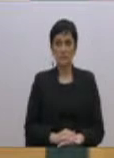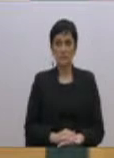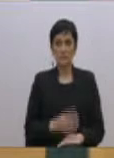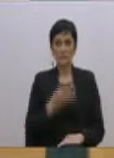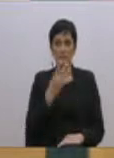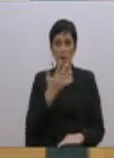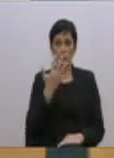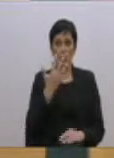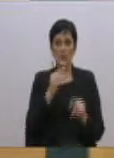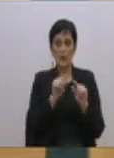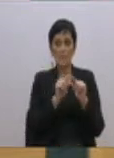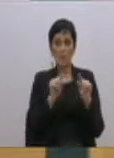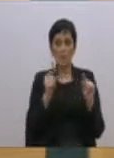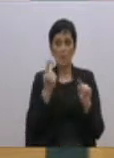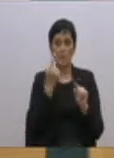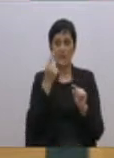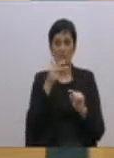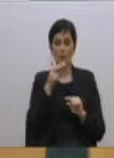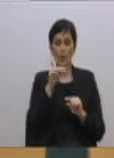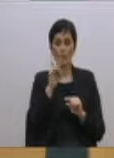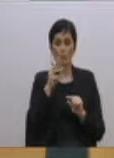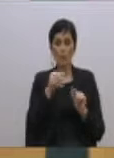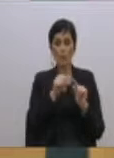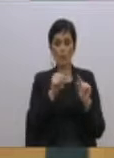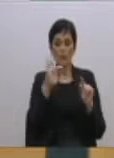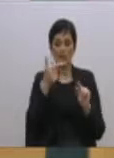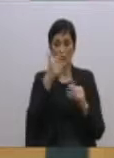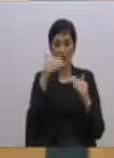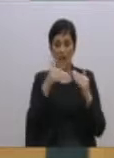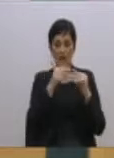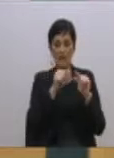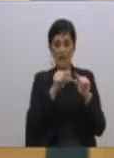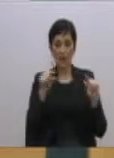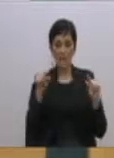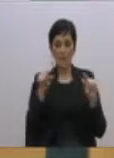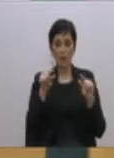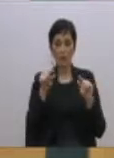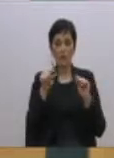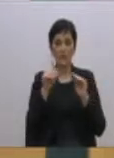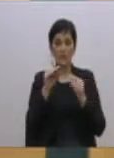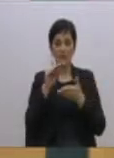Ormazdamehutan uhlis, pirveli punktis, gekve punktshi ikneba es redaktsia asakhuli.